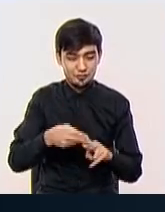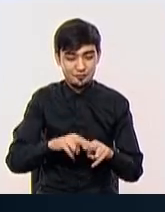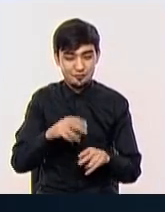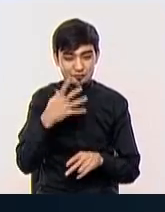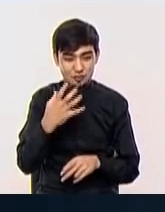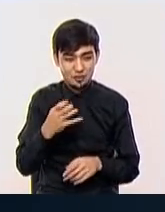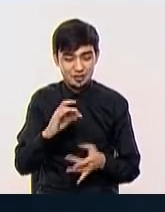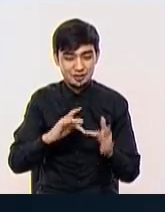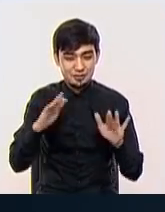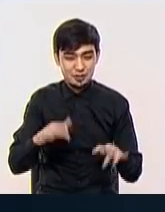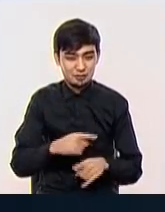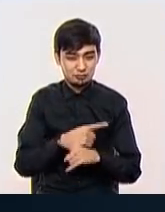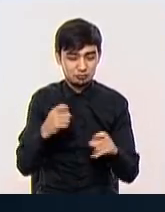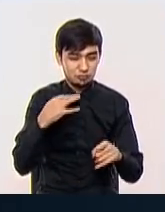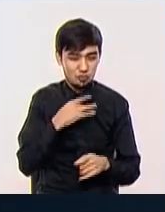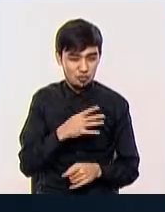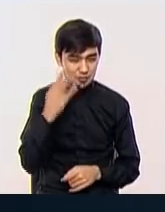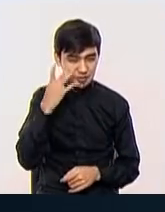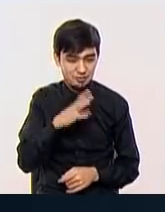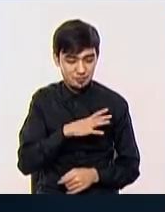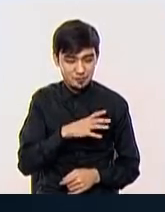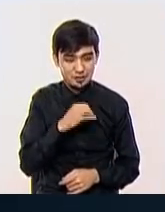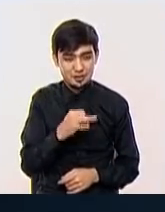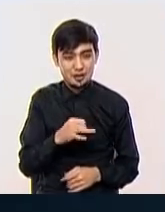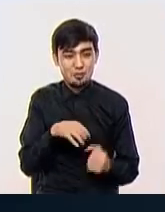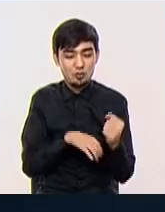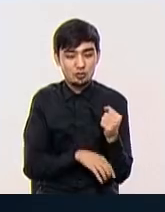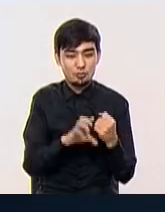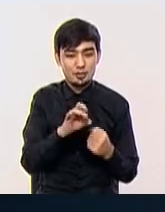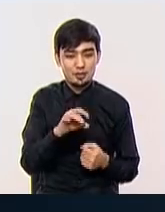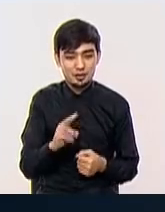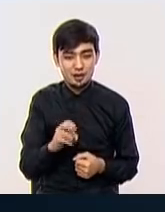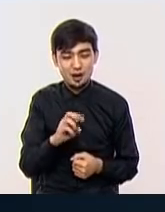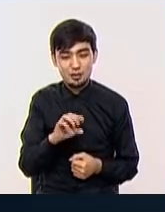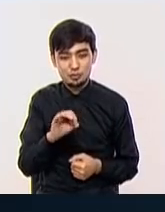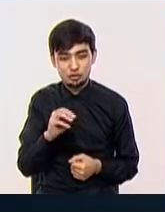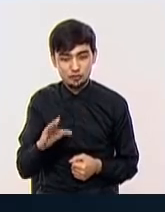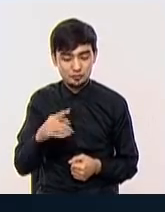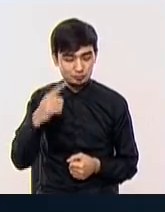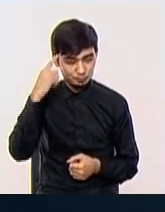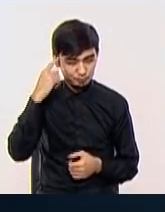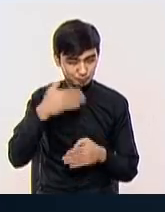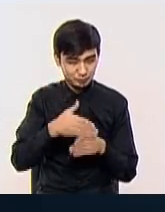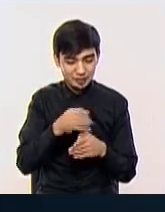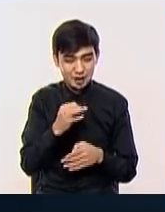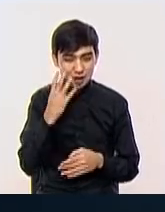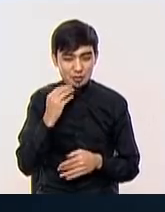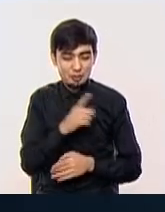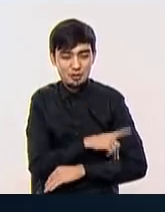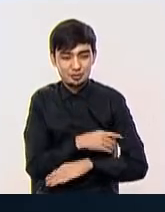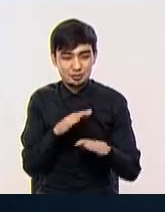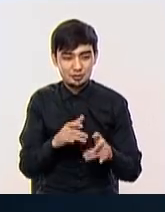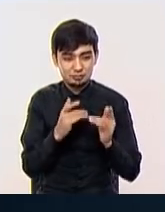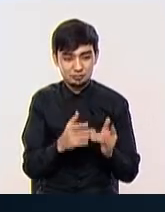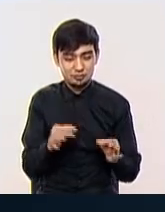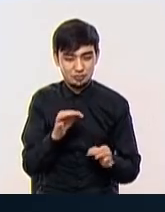суреті әлеуметтік желіде көп талқыға түскен болатын. Кейін Берік Әбішев екені оның басынан жарақат алып, Алматы ауруханаларының бірінде